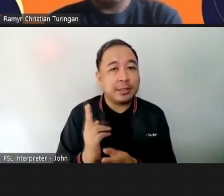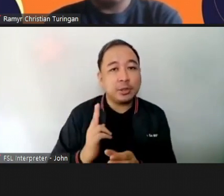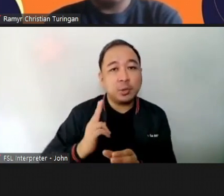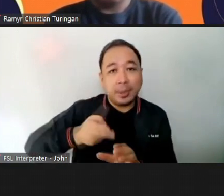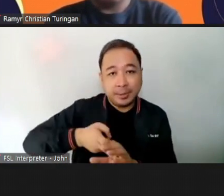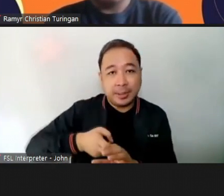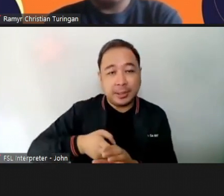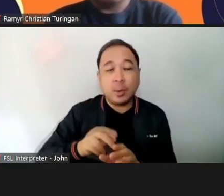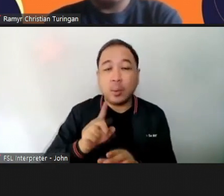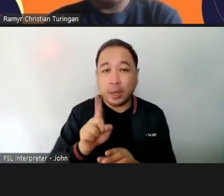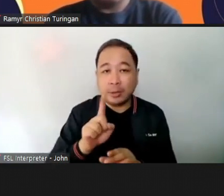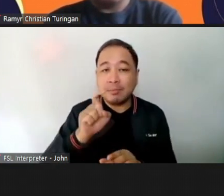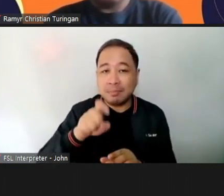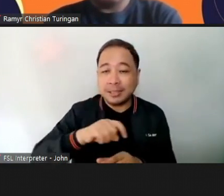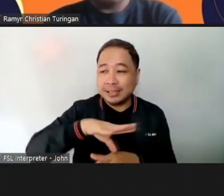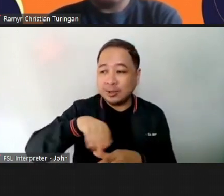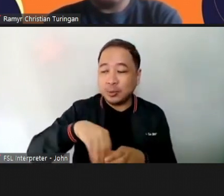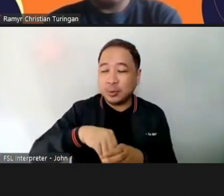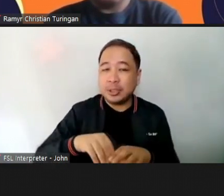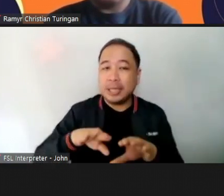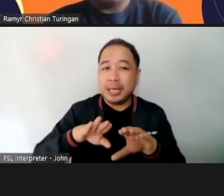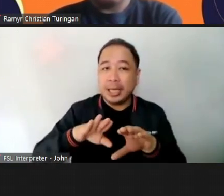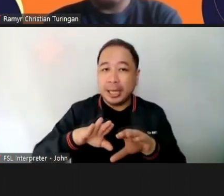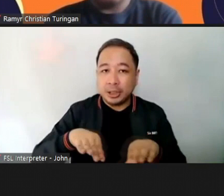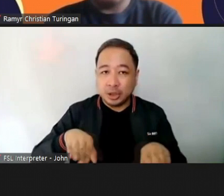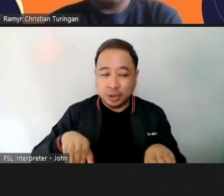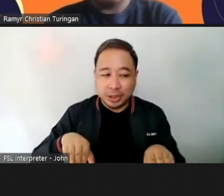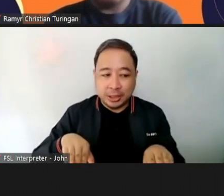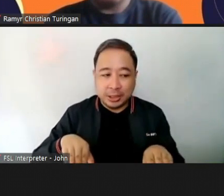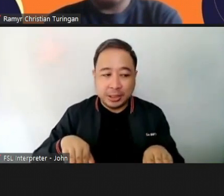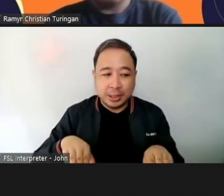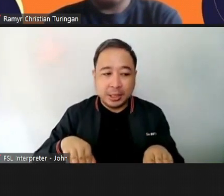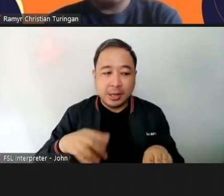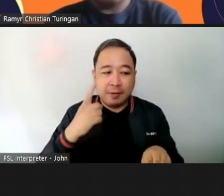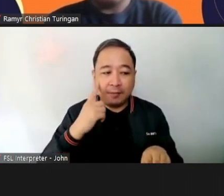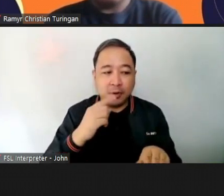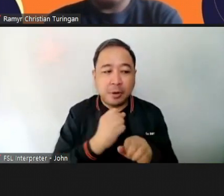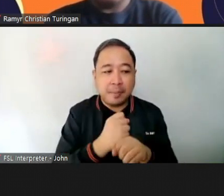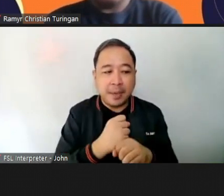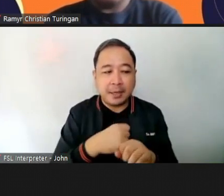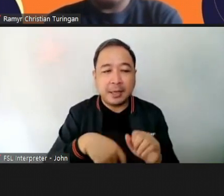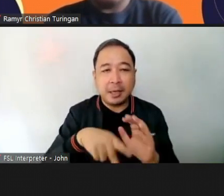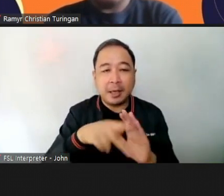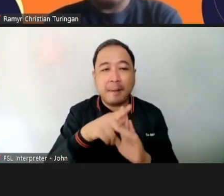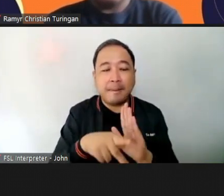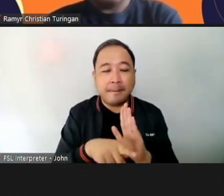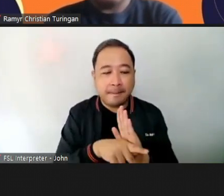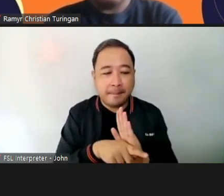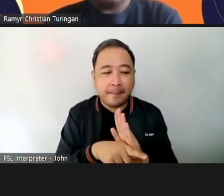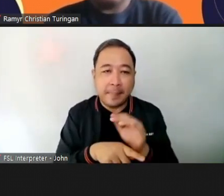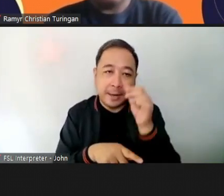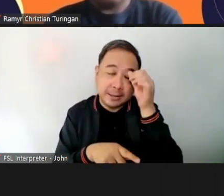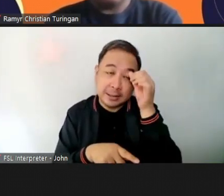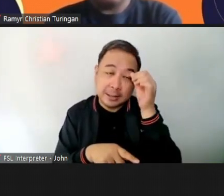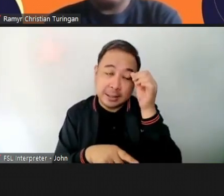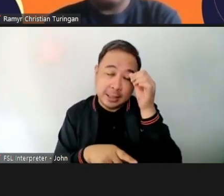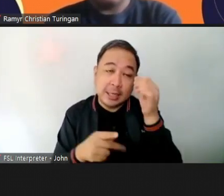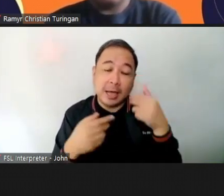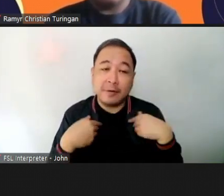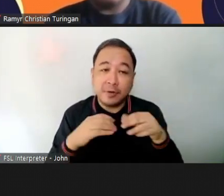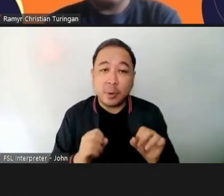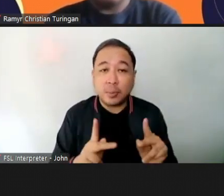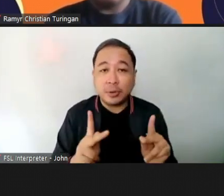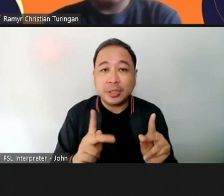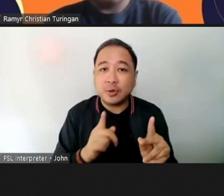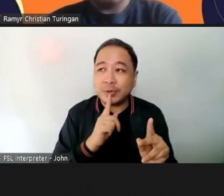doon ang pagsama ng mga bata sa pagbuo ng mga policies para mabigyan din sila ng opportunity to freely